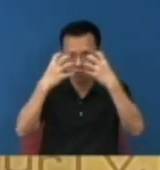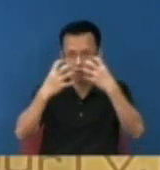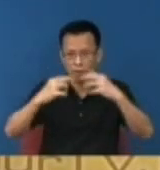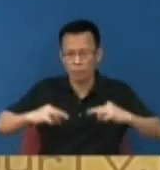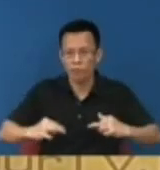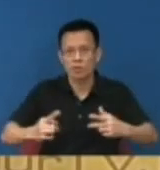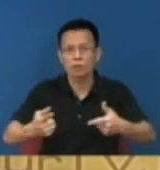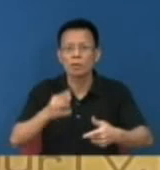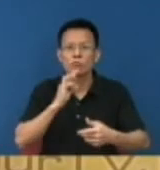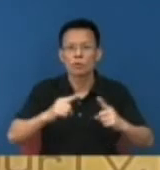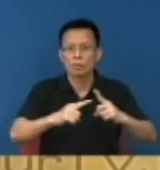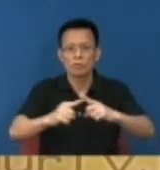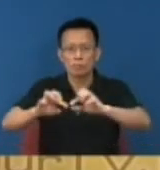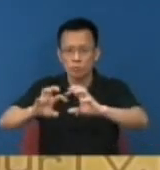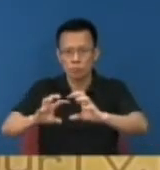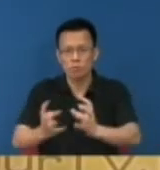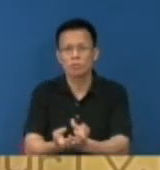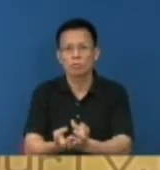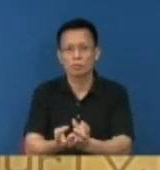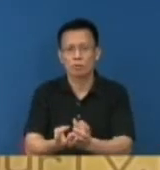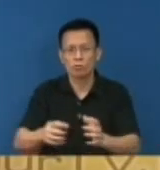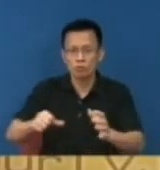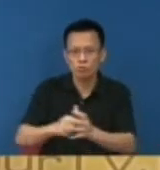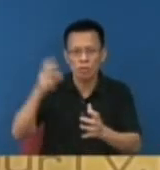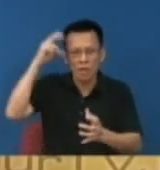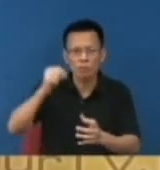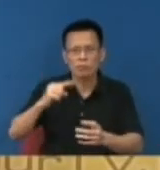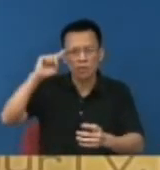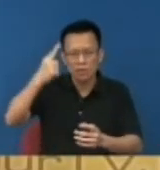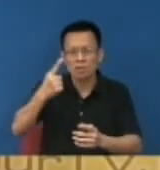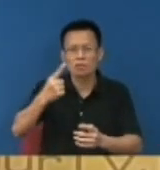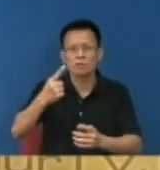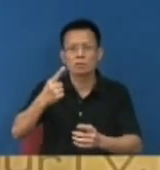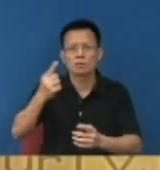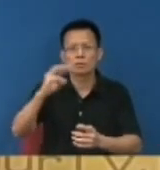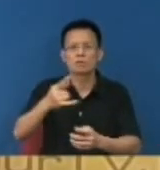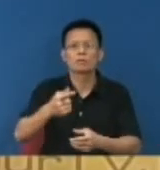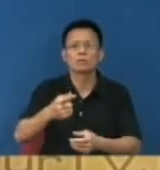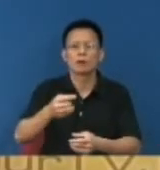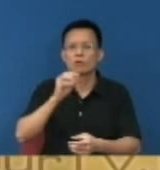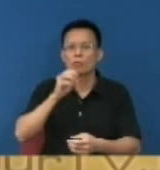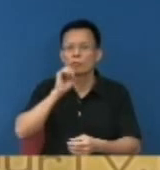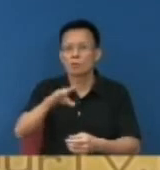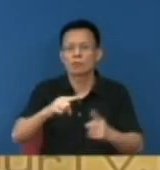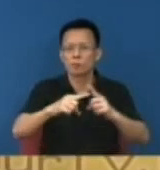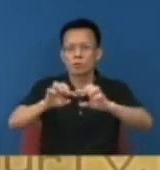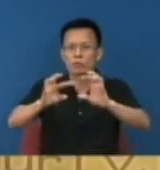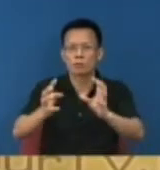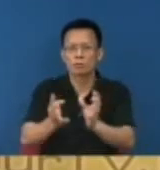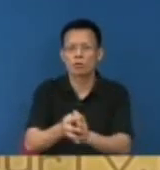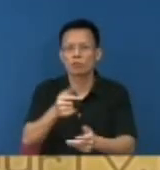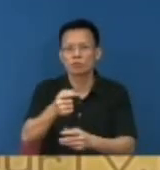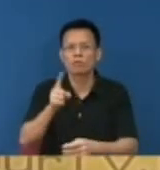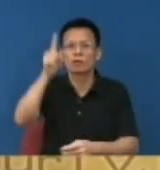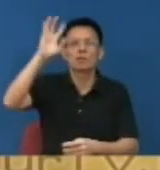黨就是用這一招所謂最黑暗的一天的時候，那不如叫他們去做這個天氣